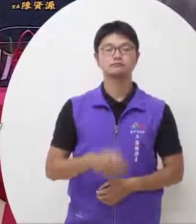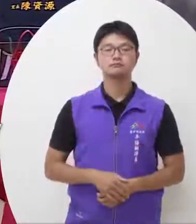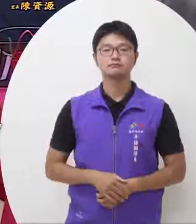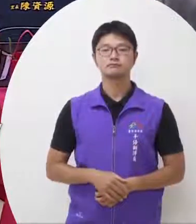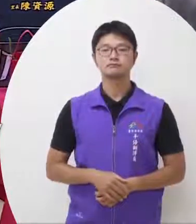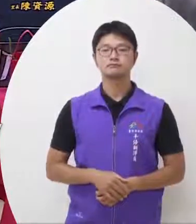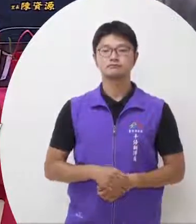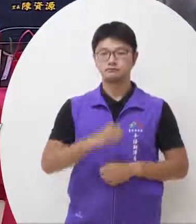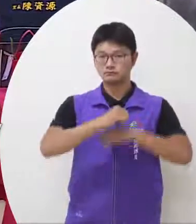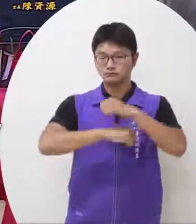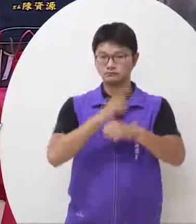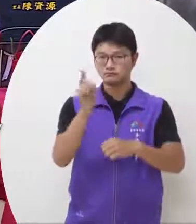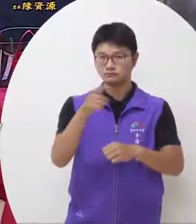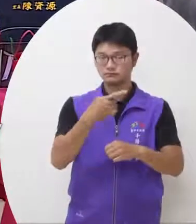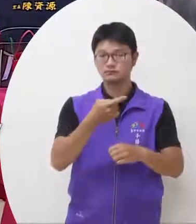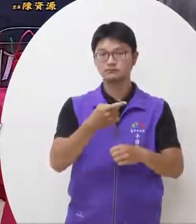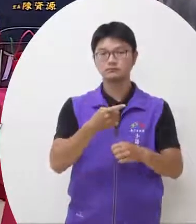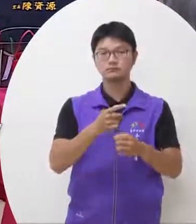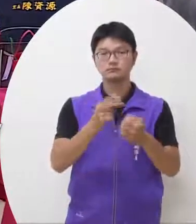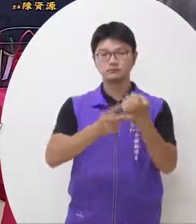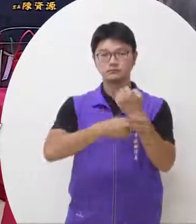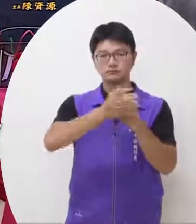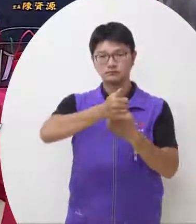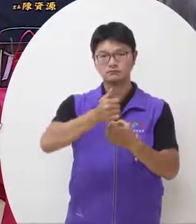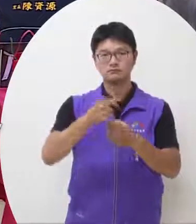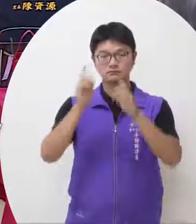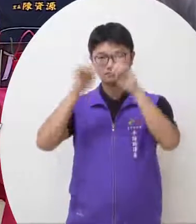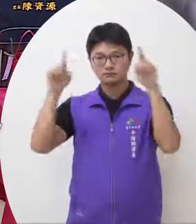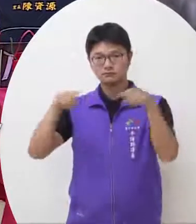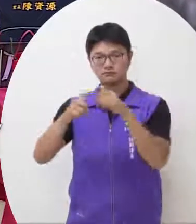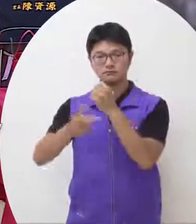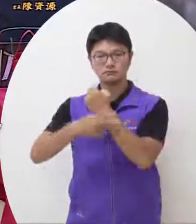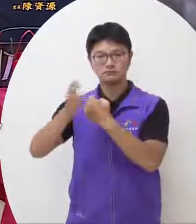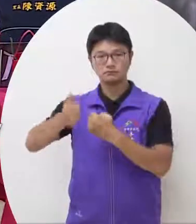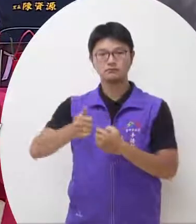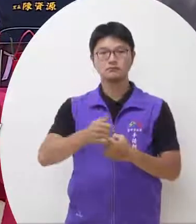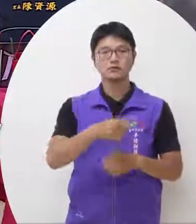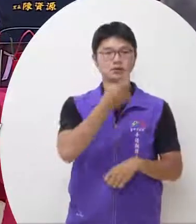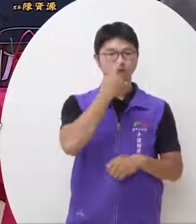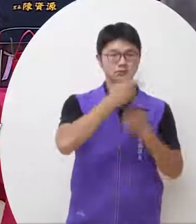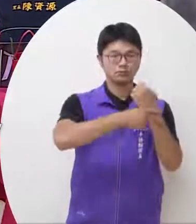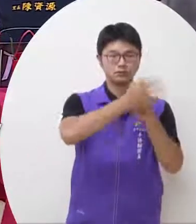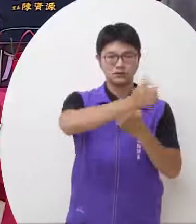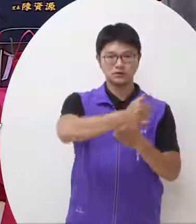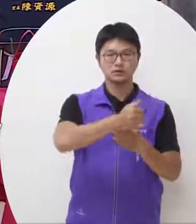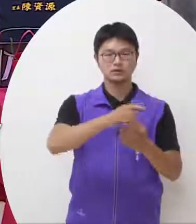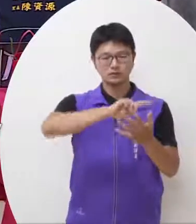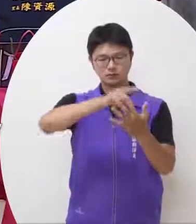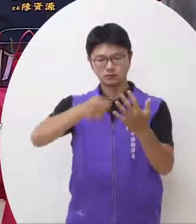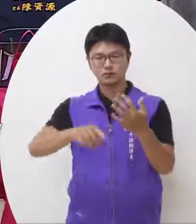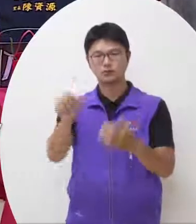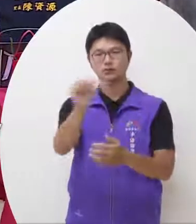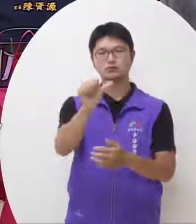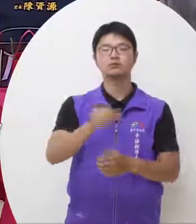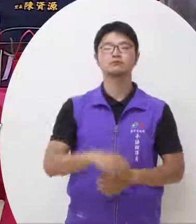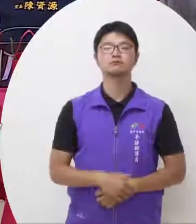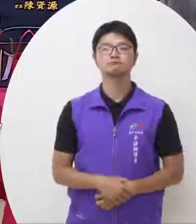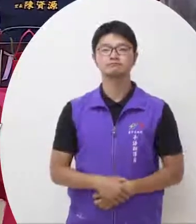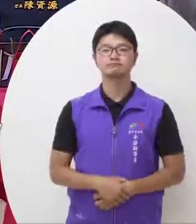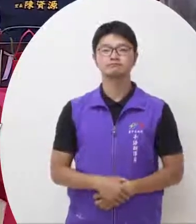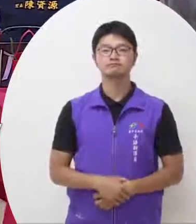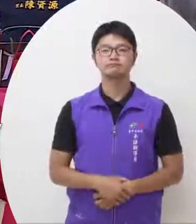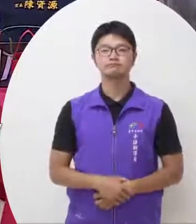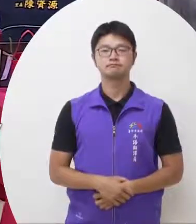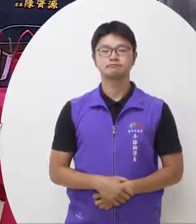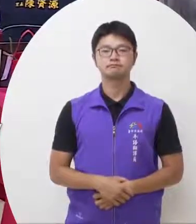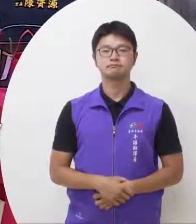动财里长哈，然后在张阿鼠里长，在余静清里长，好不好？我们先把这五位排下来，好，谢谢，请依序发言。